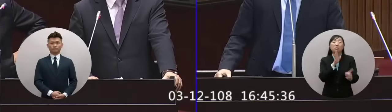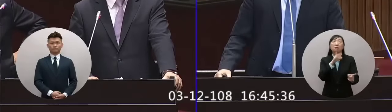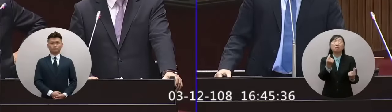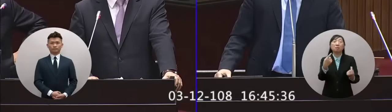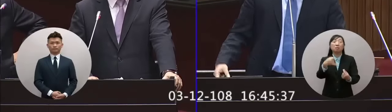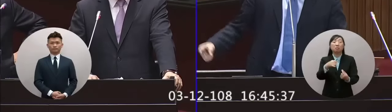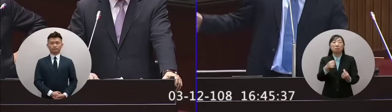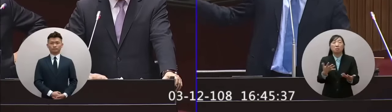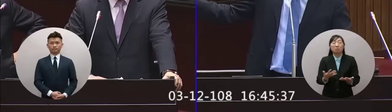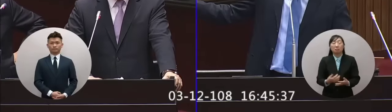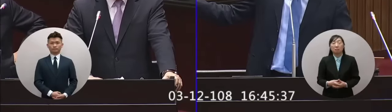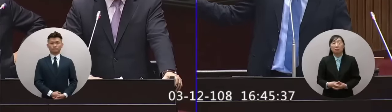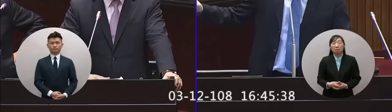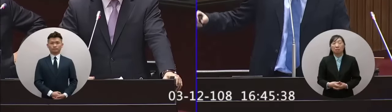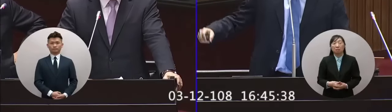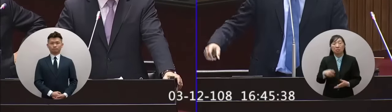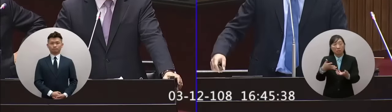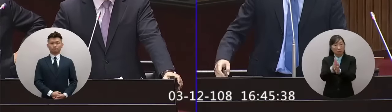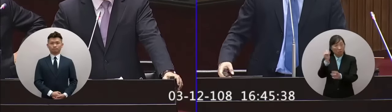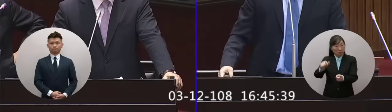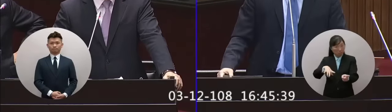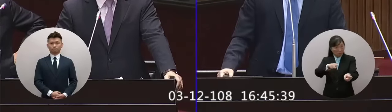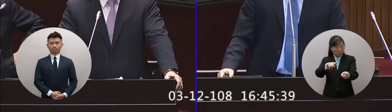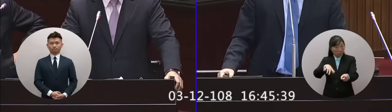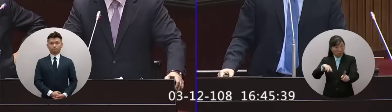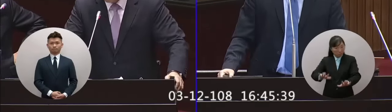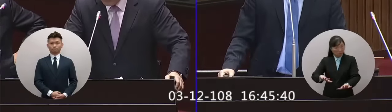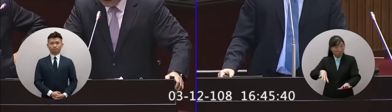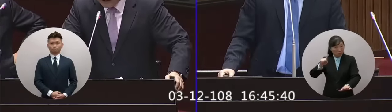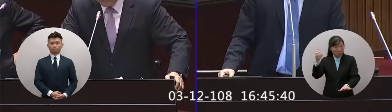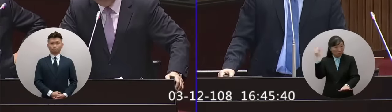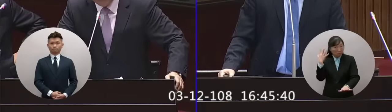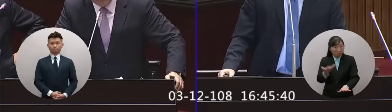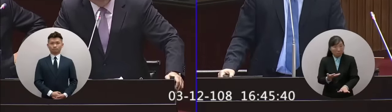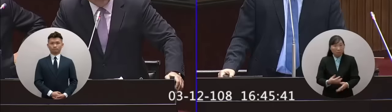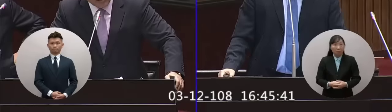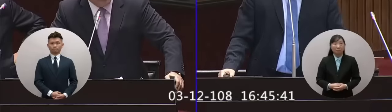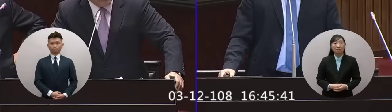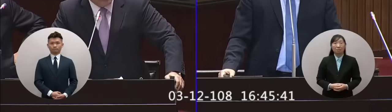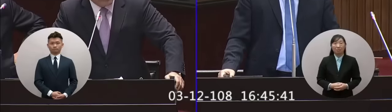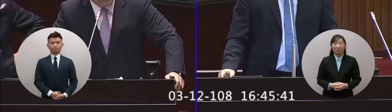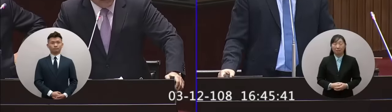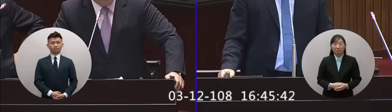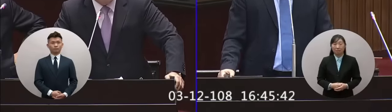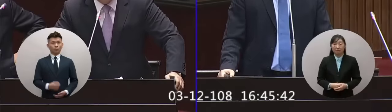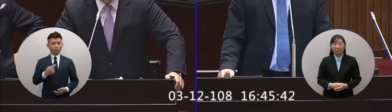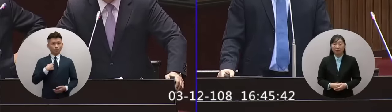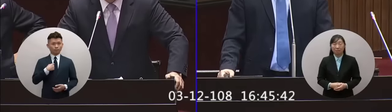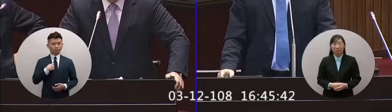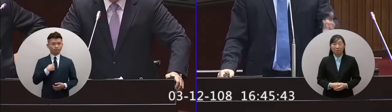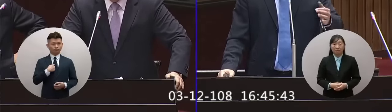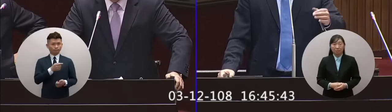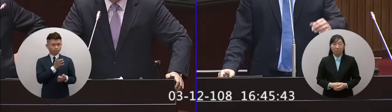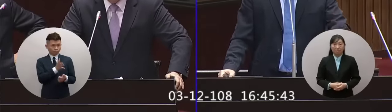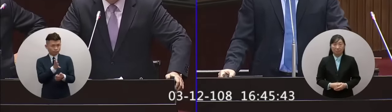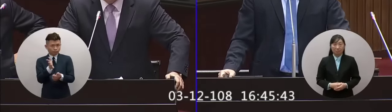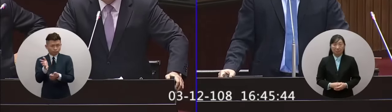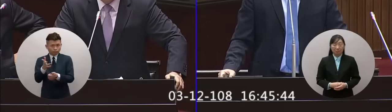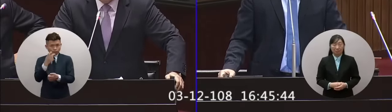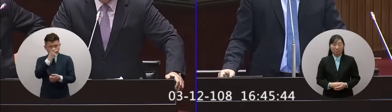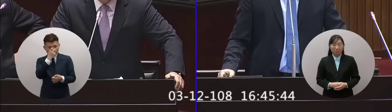长？这个问题你不会到今天才第一次听说吧？ 我都有在掌握，而且请我